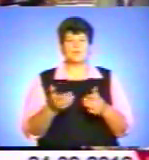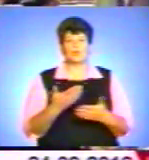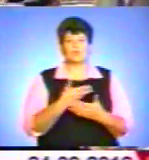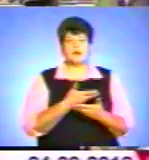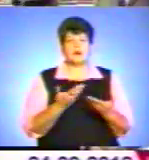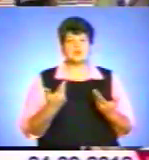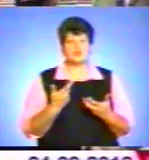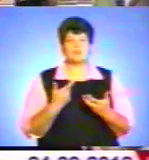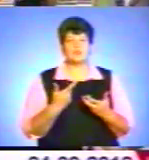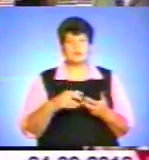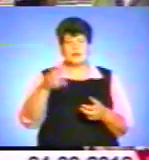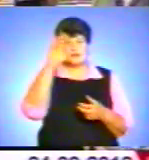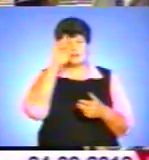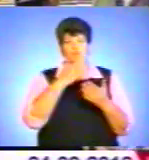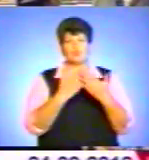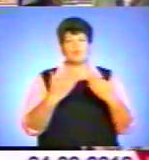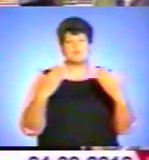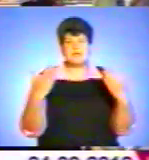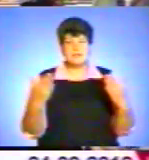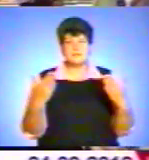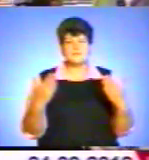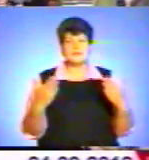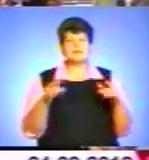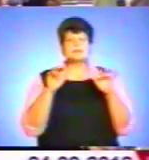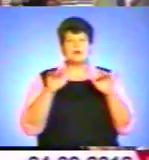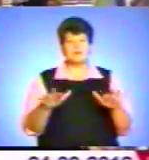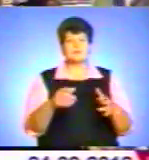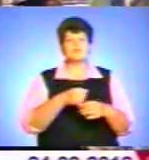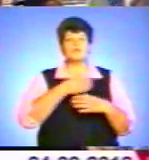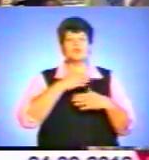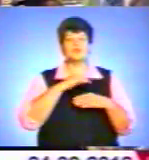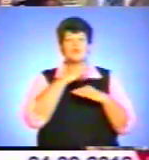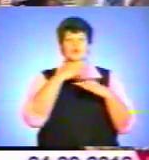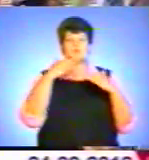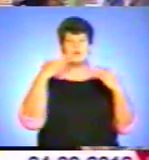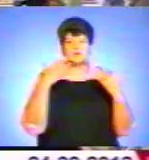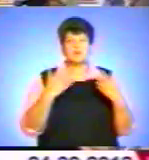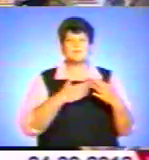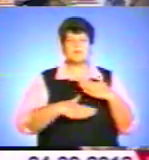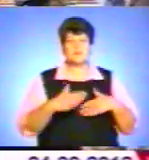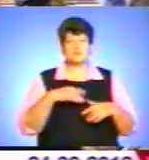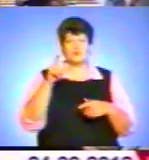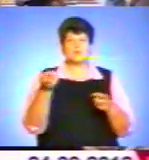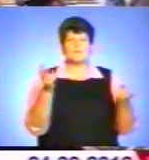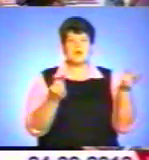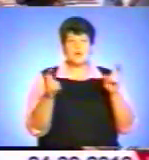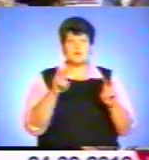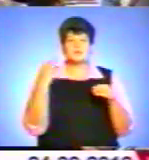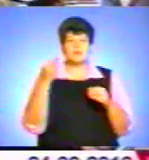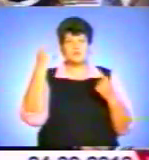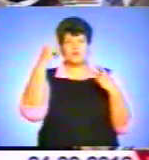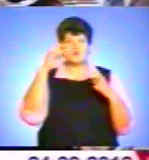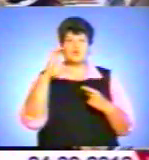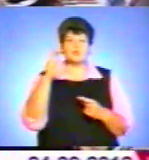нашому краєзнавському музеї. Так що заходів достатньо і приємно, що люди приходять, цікавляться творчістю Соломії